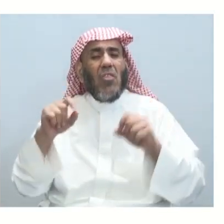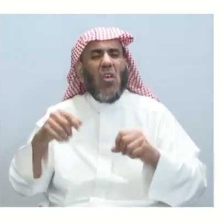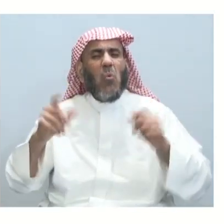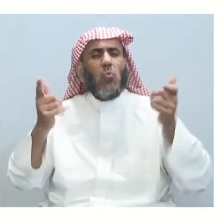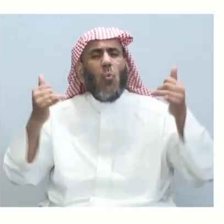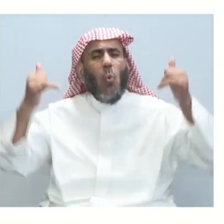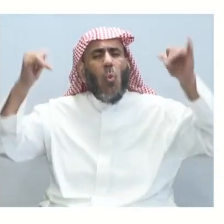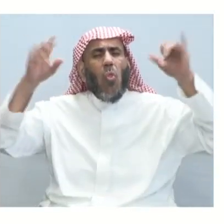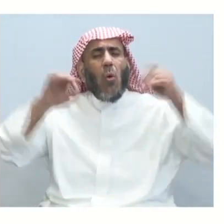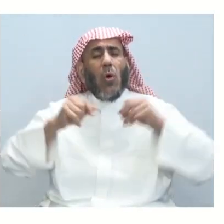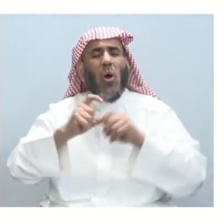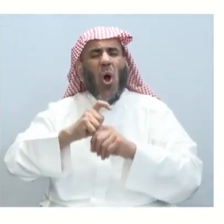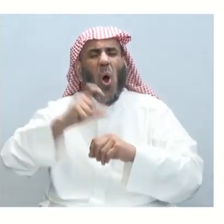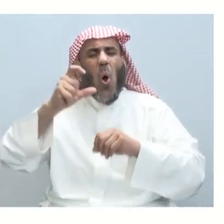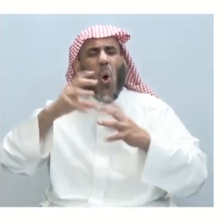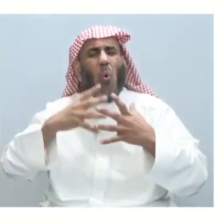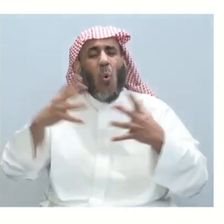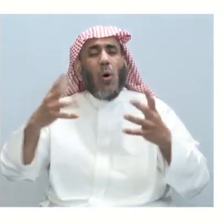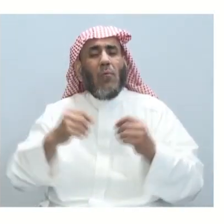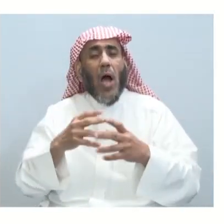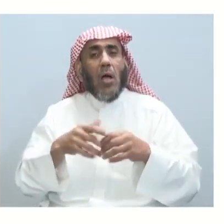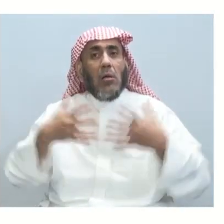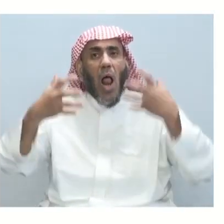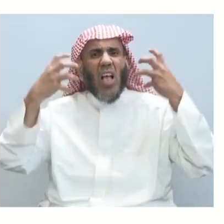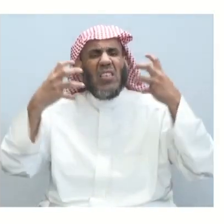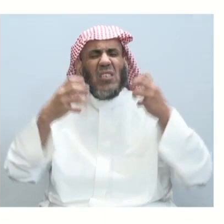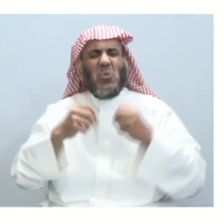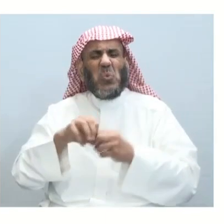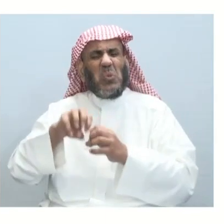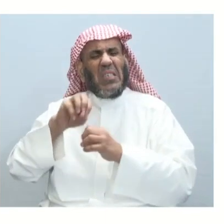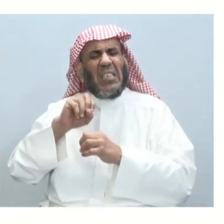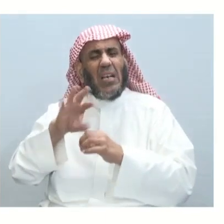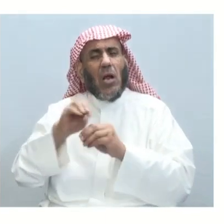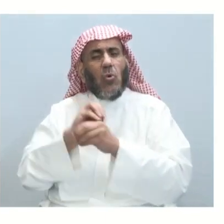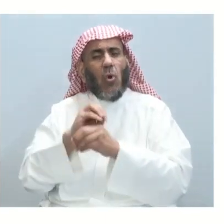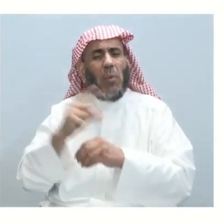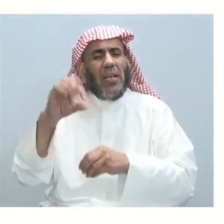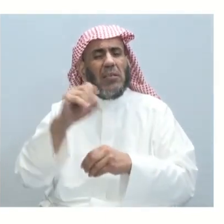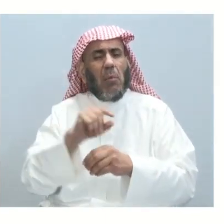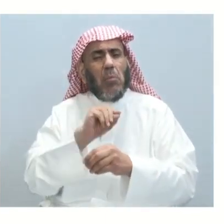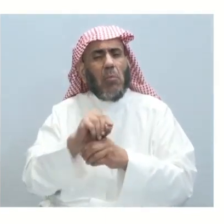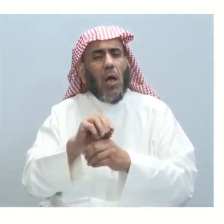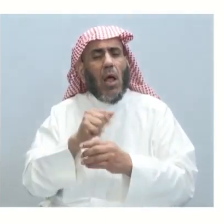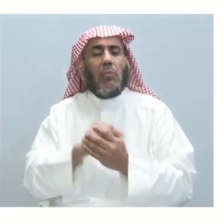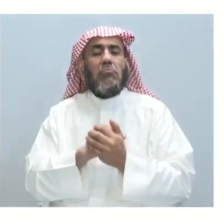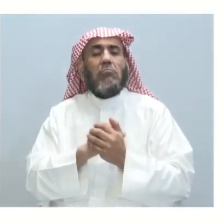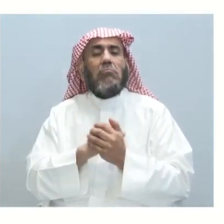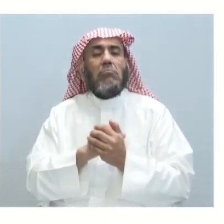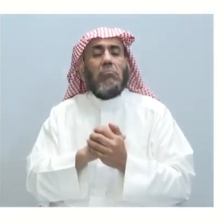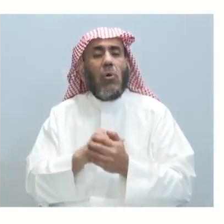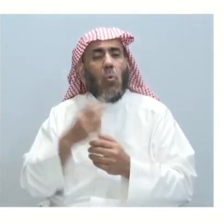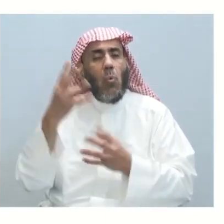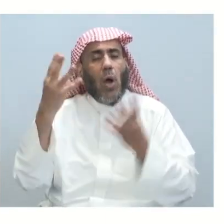الثور خوارا شديدا فهيج الاسد وكره ان يخبر دمنه بما ناله